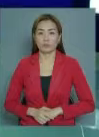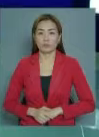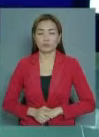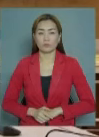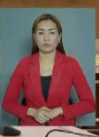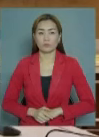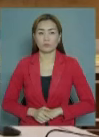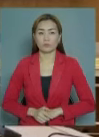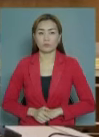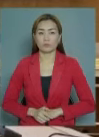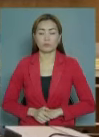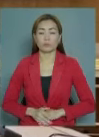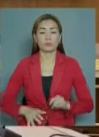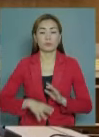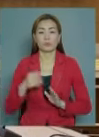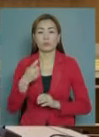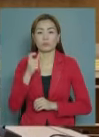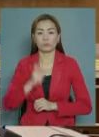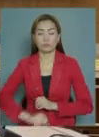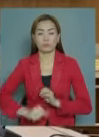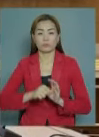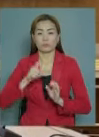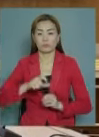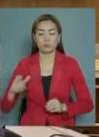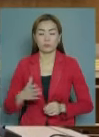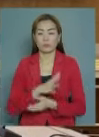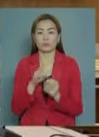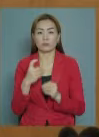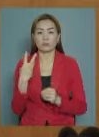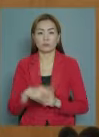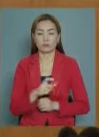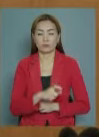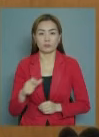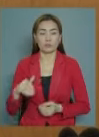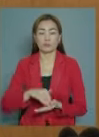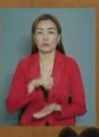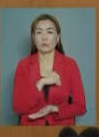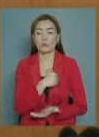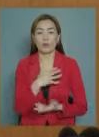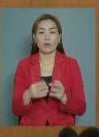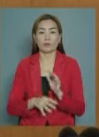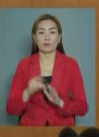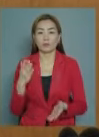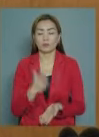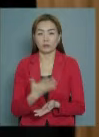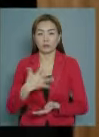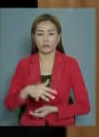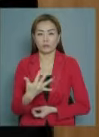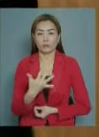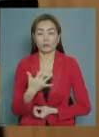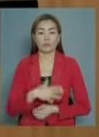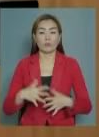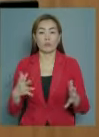бейнематериалда. Сенат сайлауында бір мандатқа 6 үміткерден келді, жалпы 130 кандидат ниет білдірген. Тіркеуден өтіп дауысқа түскені 55,